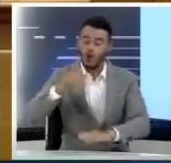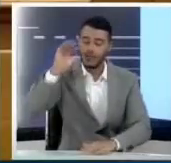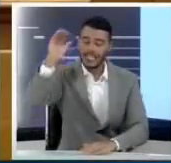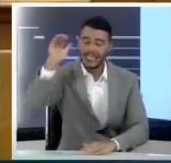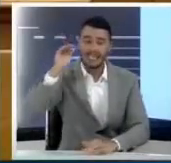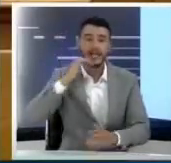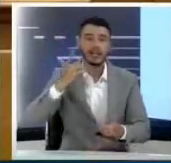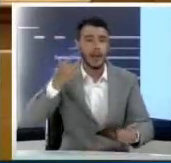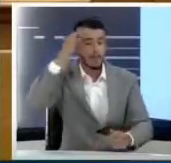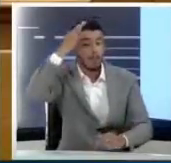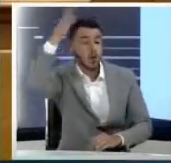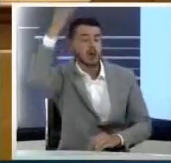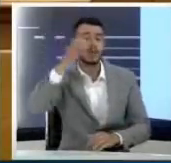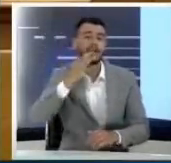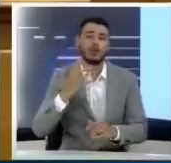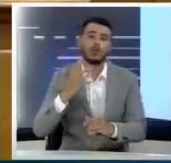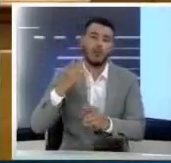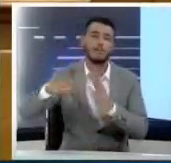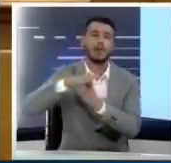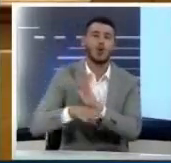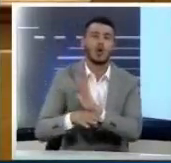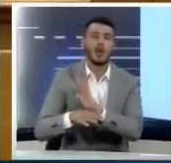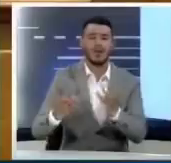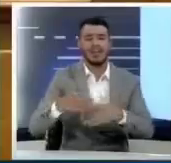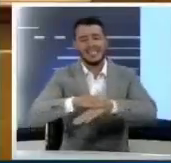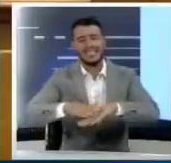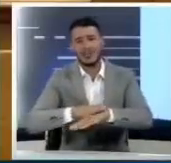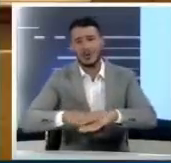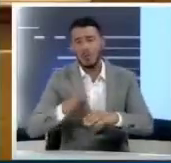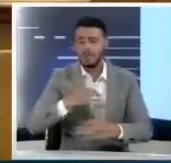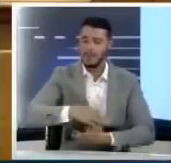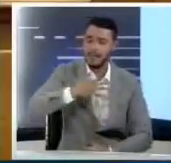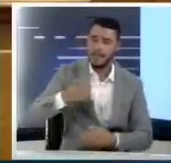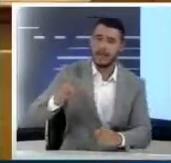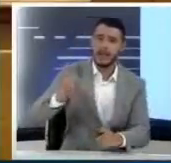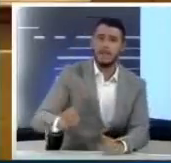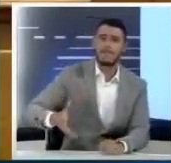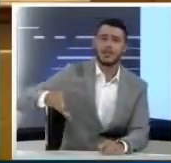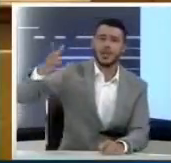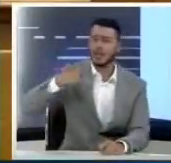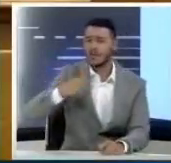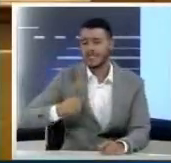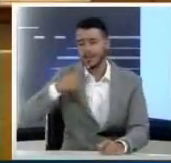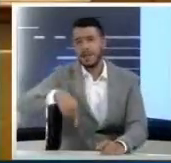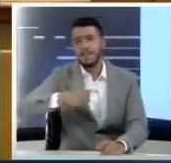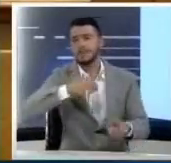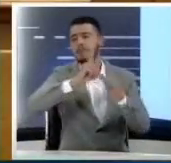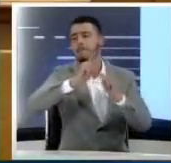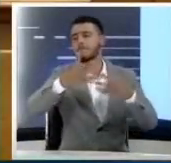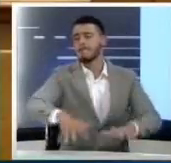πώς υπάρχει. Εδώ μιλάμε ότι εσείς λέτε ότι έχουμε τρίτο και τέταρτο κύριο Μητσοτάκη. Κύριε Μητσοτάκη.